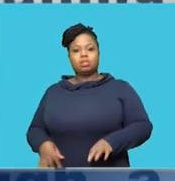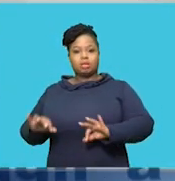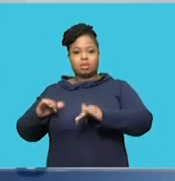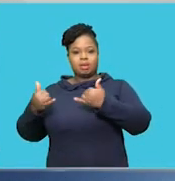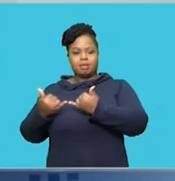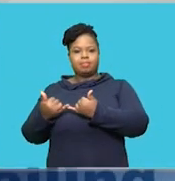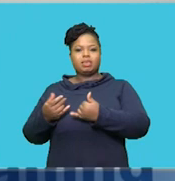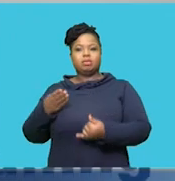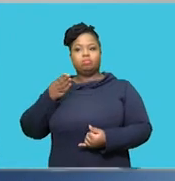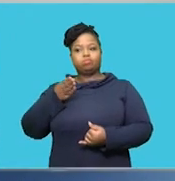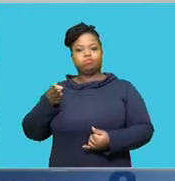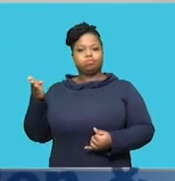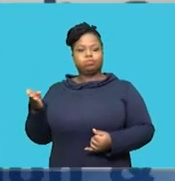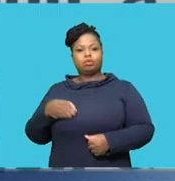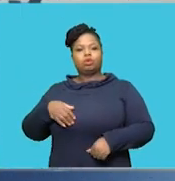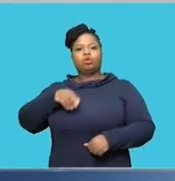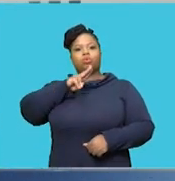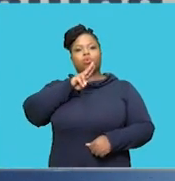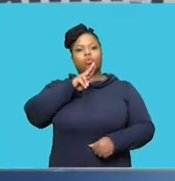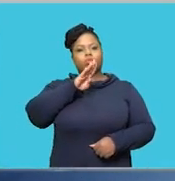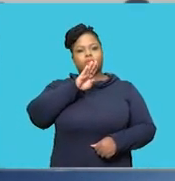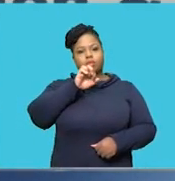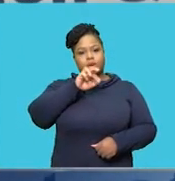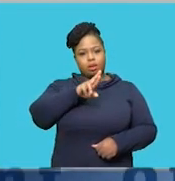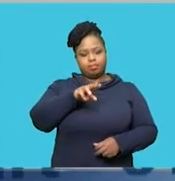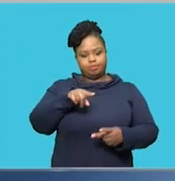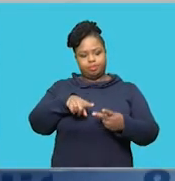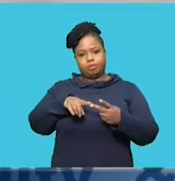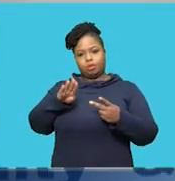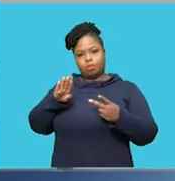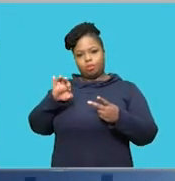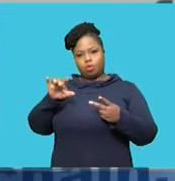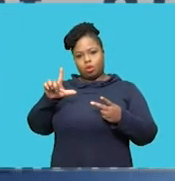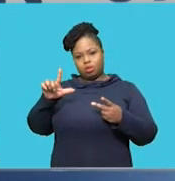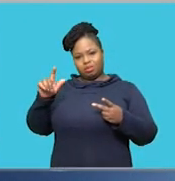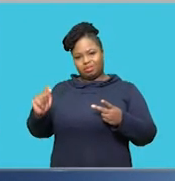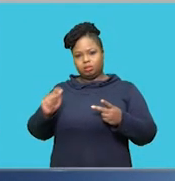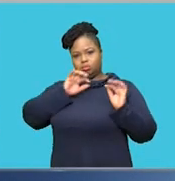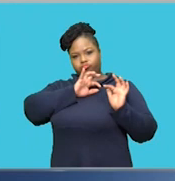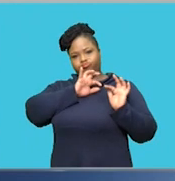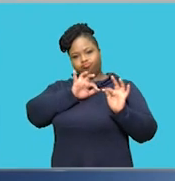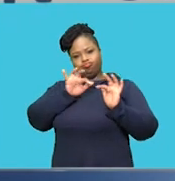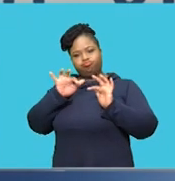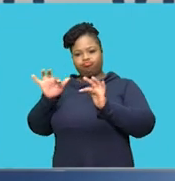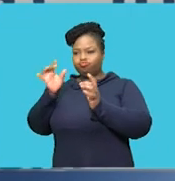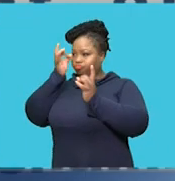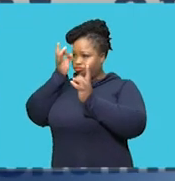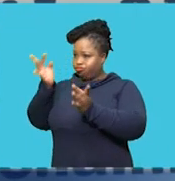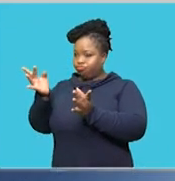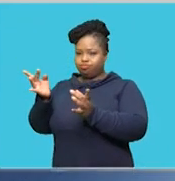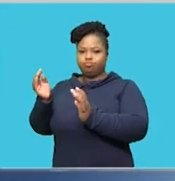zohlelo lwesimanje kweyi-Uber neBolt lapho befuna ukuyoshayela khona isibhekile sokugcina amaqondana nezinkinga